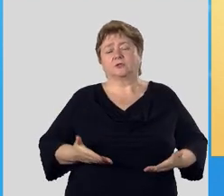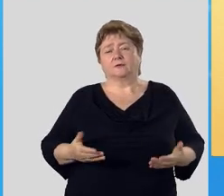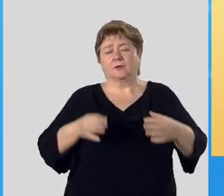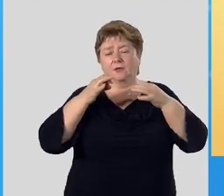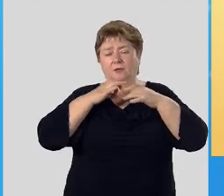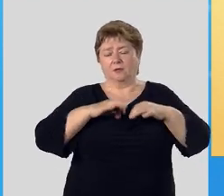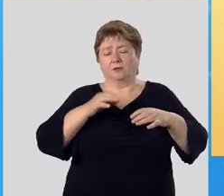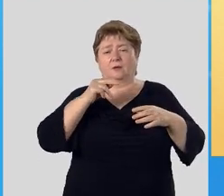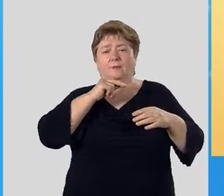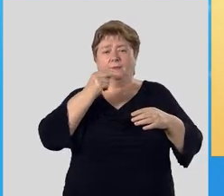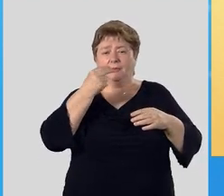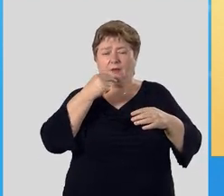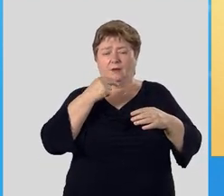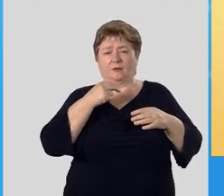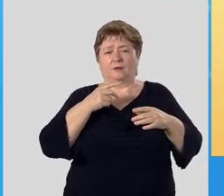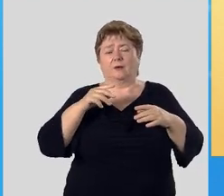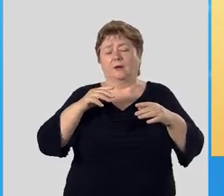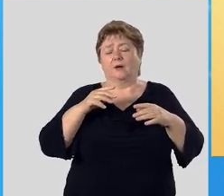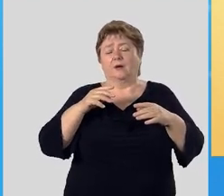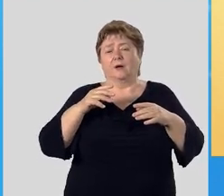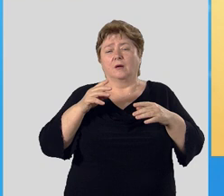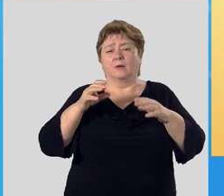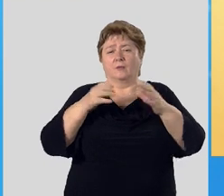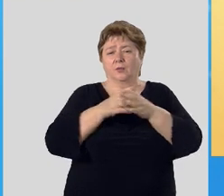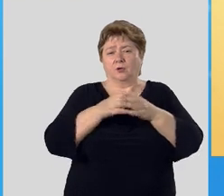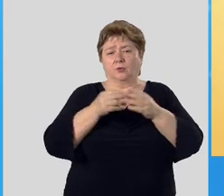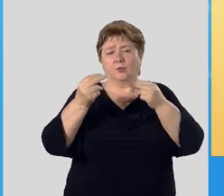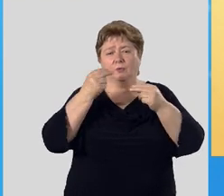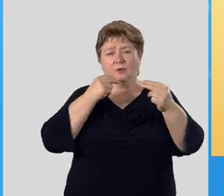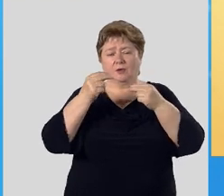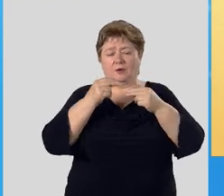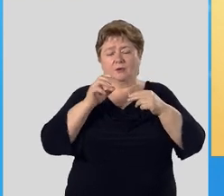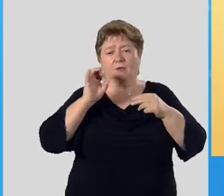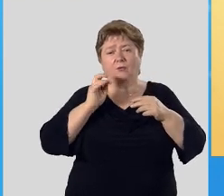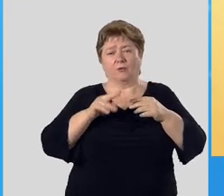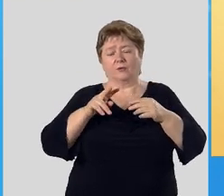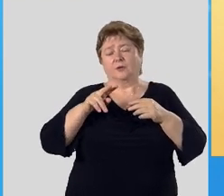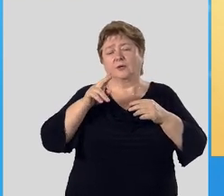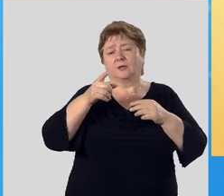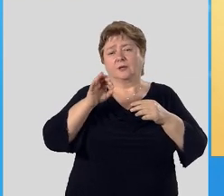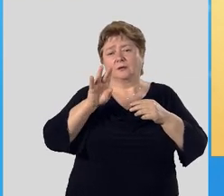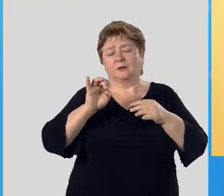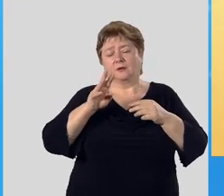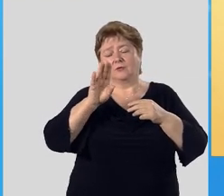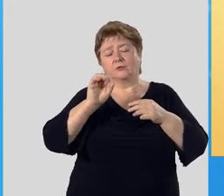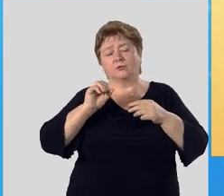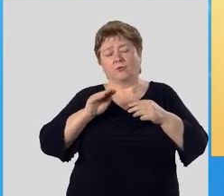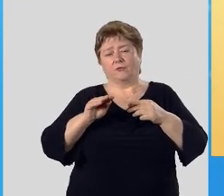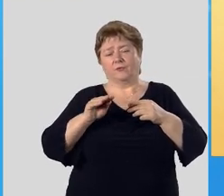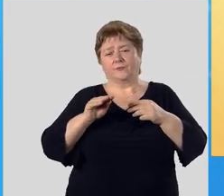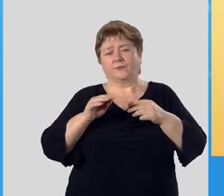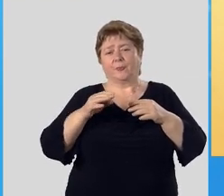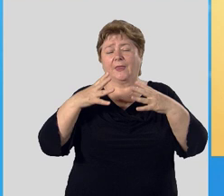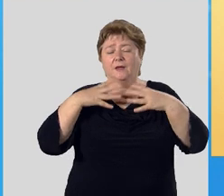для питания то есть по типу питания он гетеро трав а